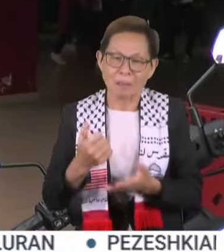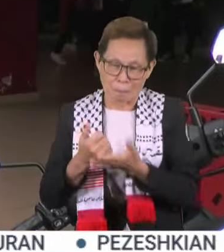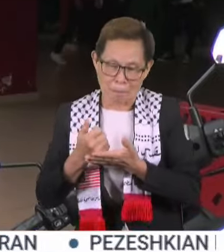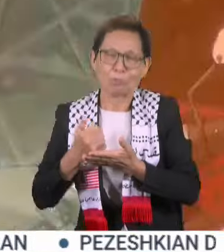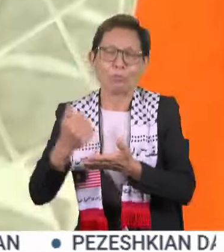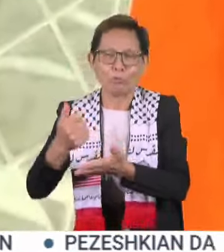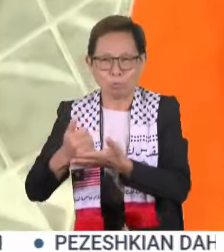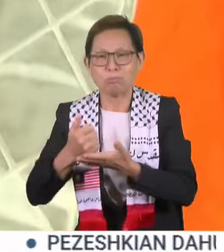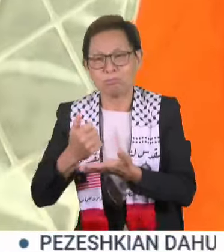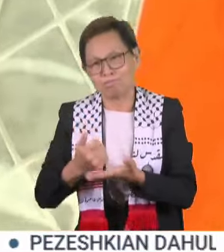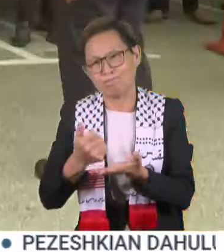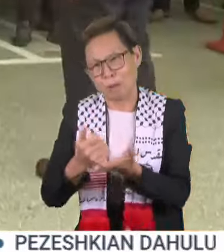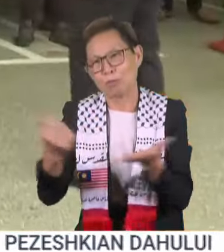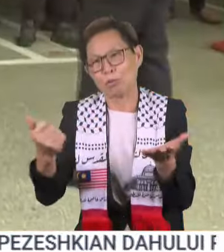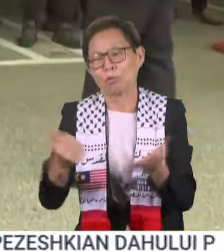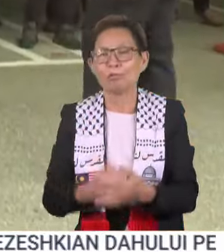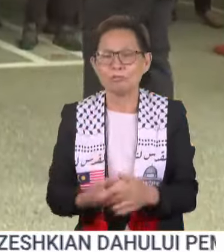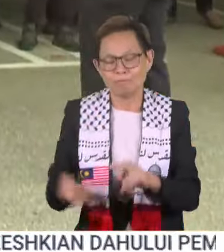membantulah.